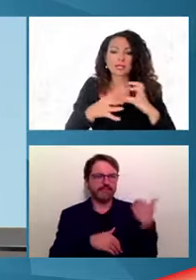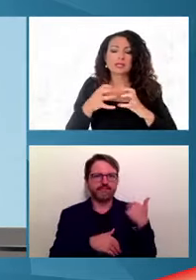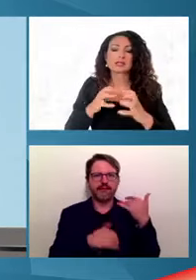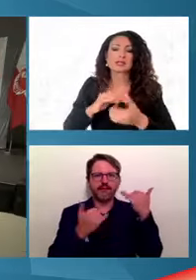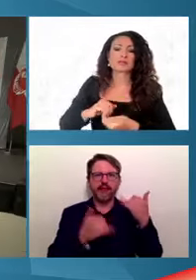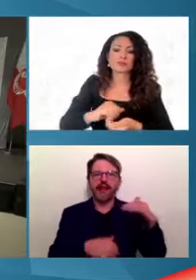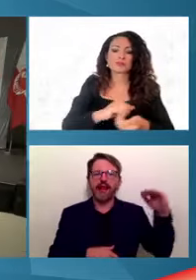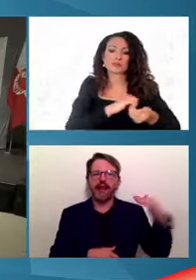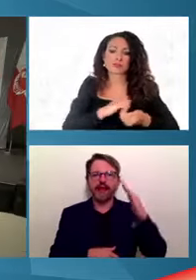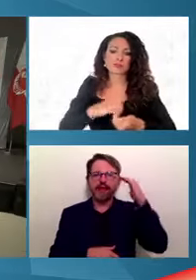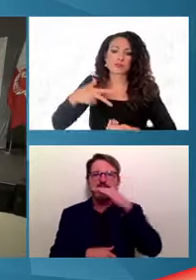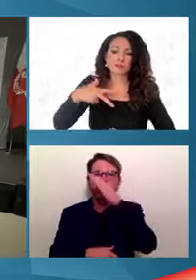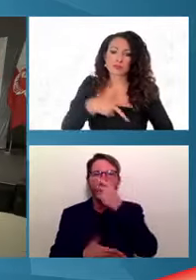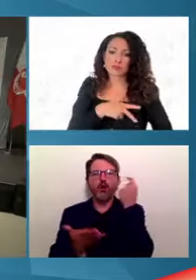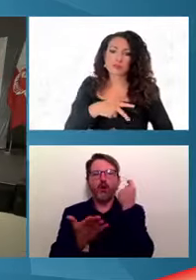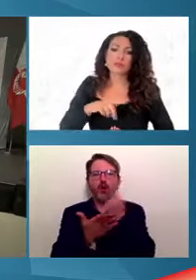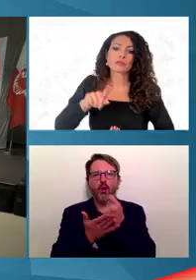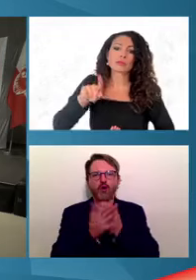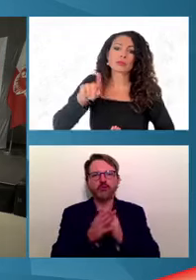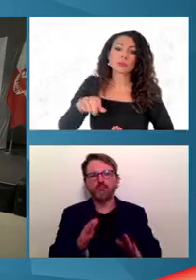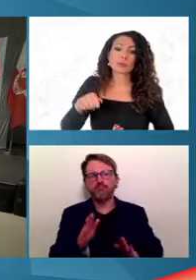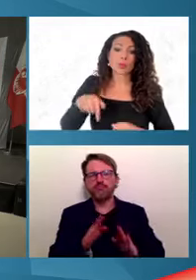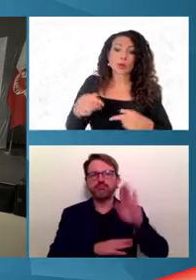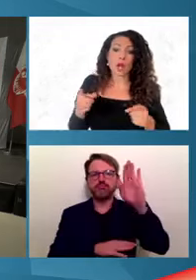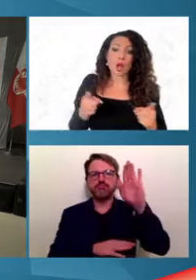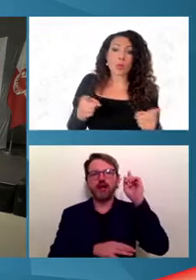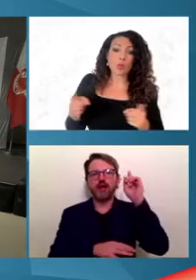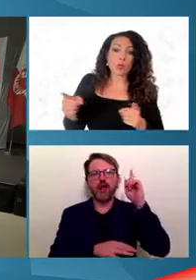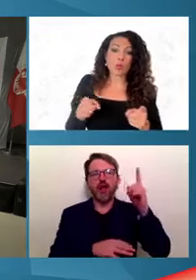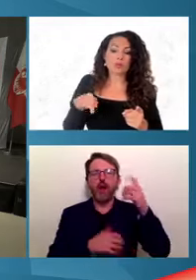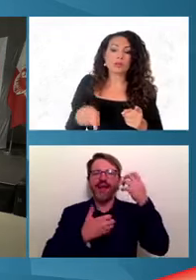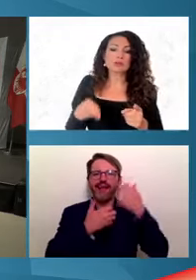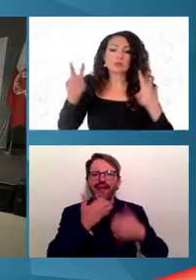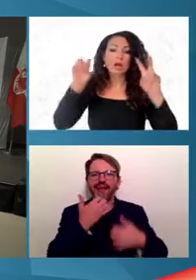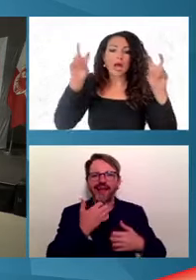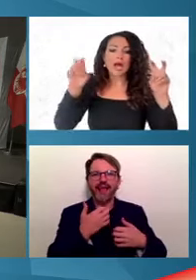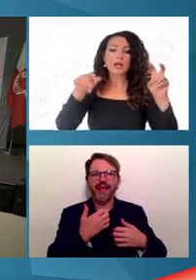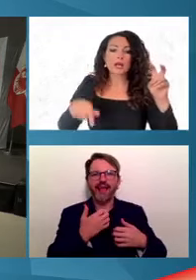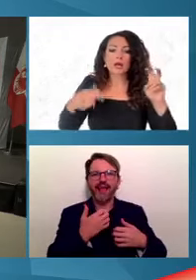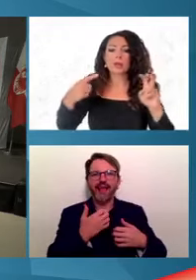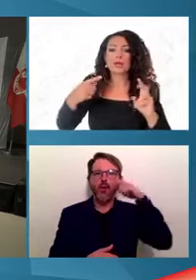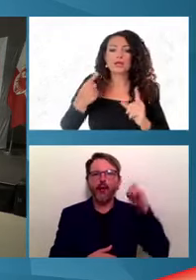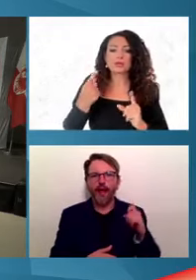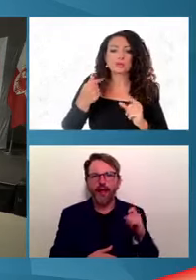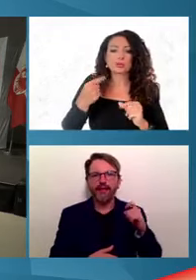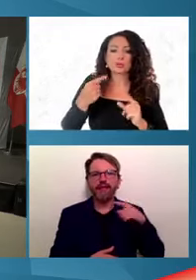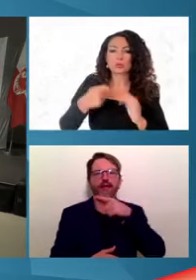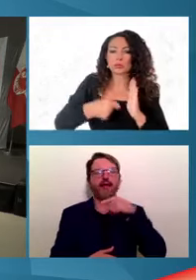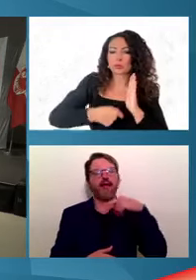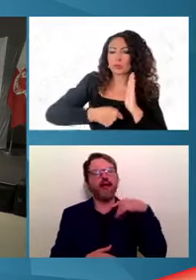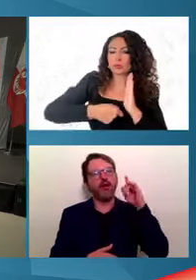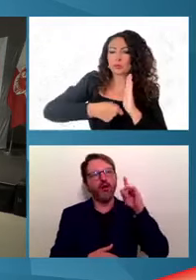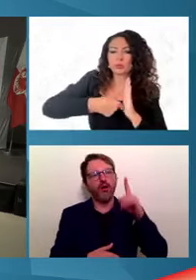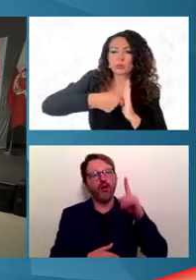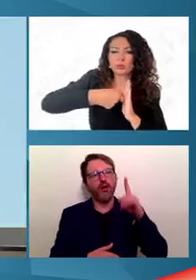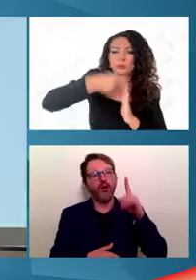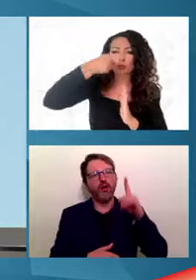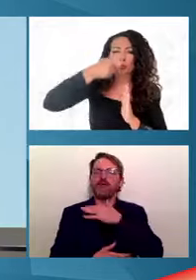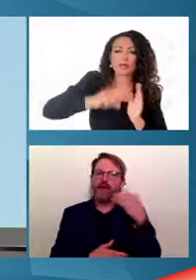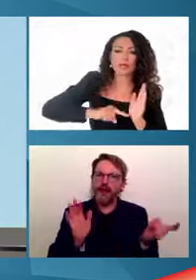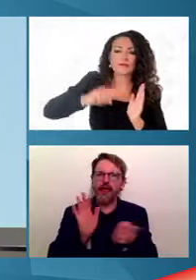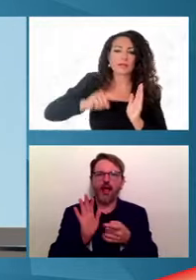der Lebenshaltungskosten, der Krieg in der Ukraine, die Migration, die uns ständig begleitet hat. Das waren herausfordernde Zeiten